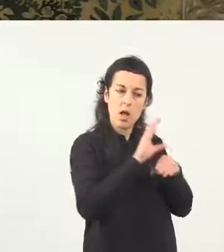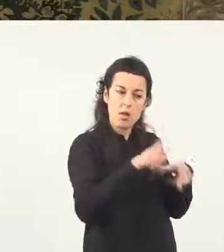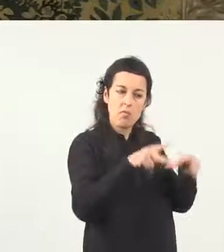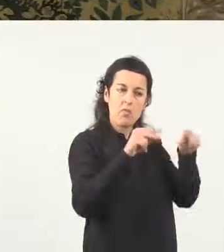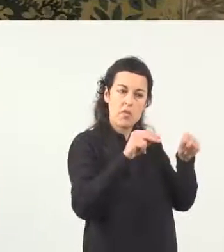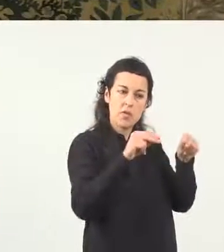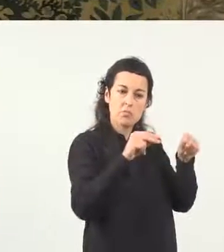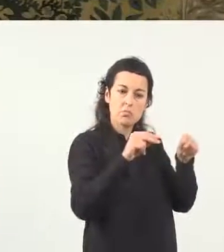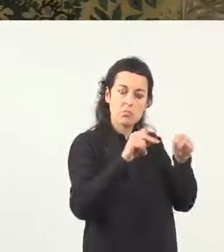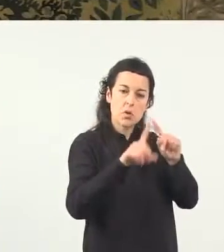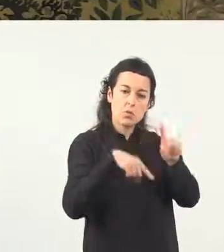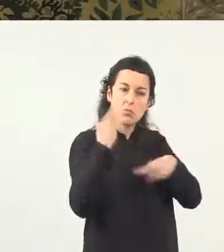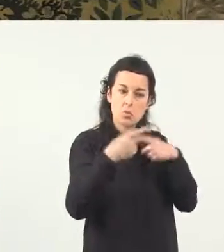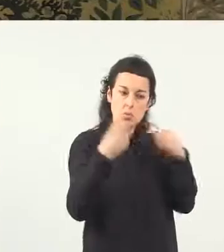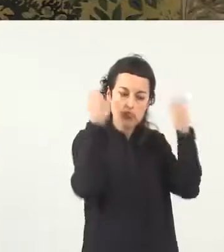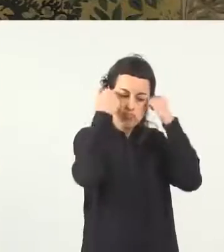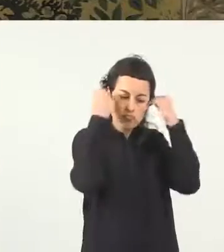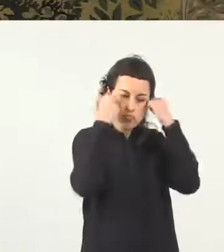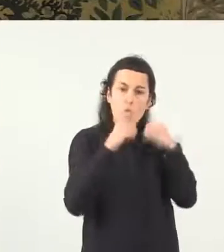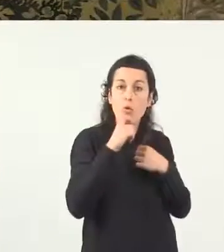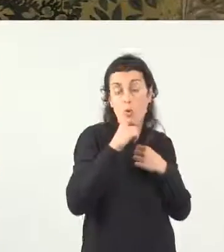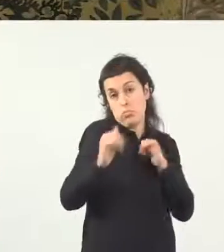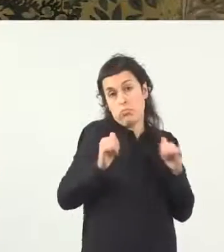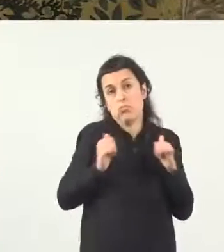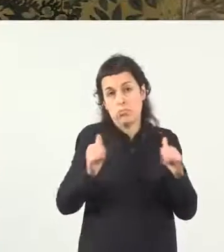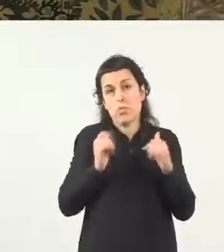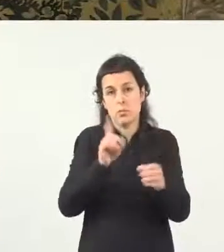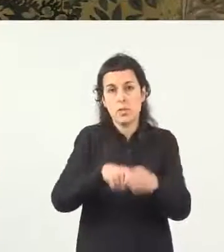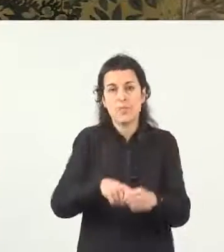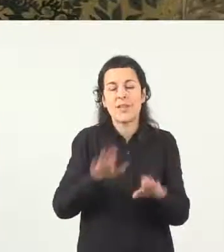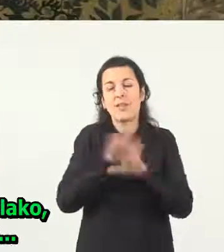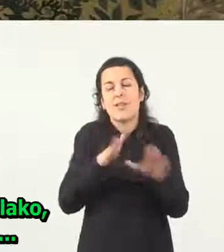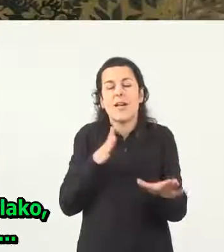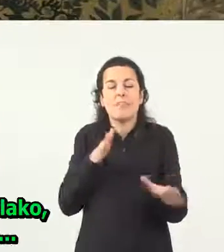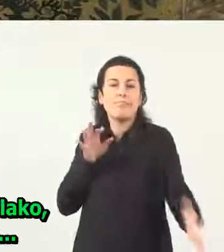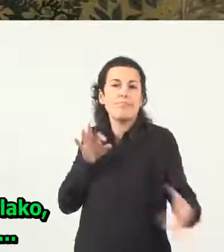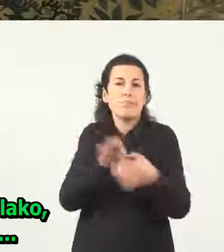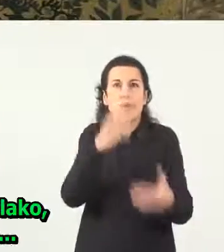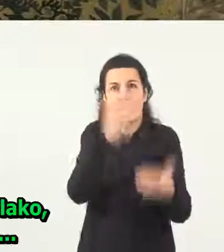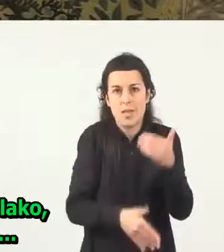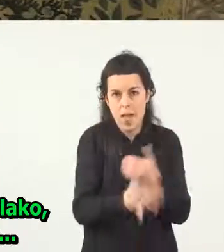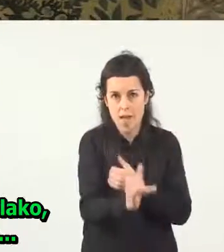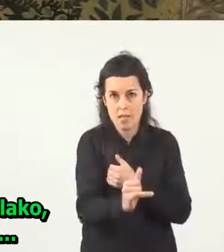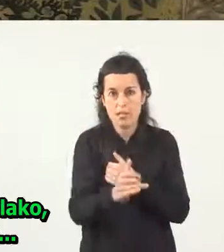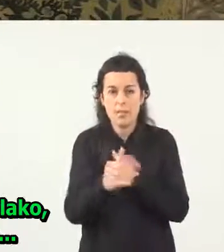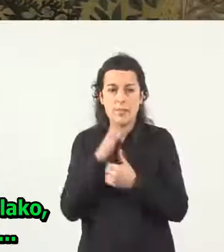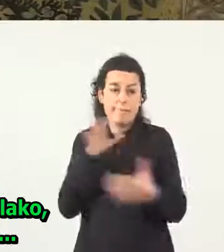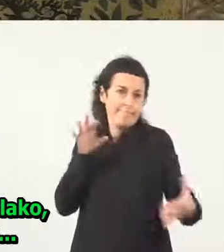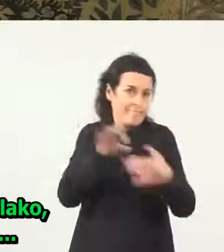jakina, ba, jarraitzea eta formatzea, bueno, interesgarria da bebai, baina kau mugatuagoa dago. Mugatuagoa dago, universitatean